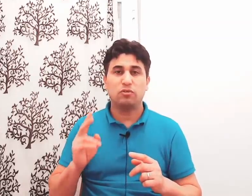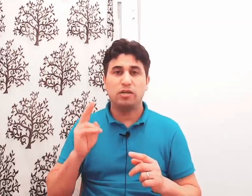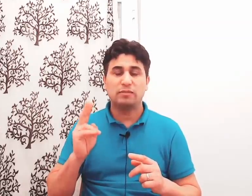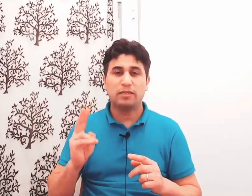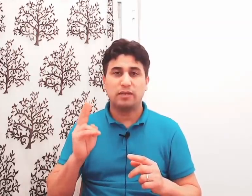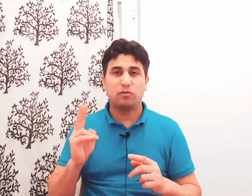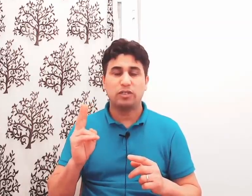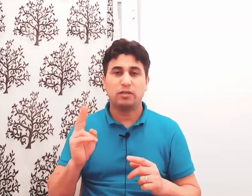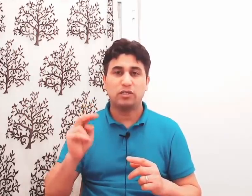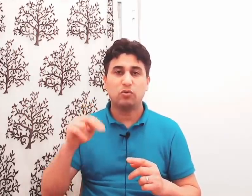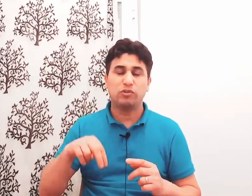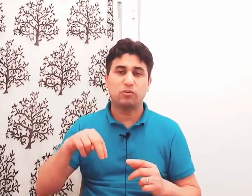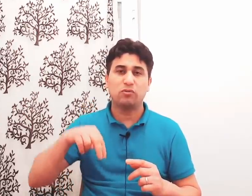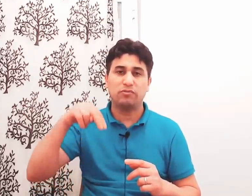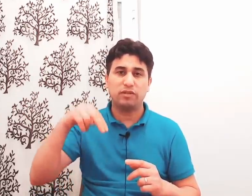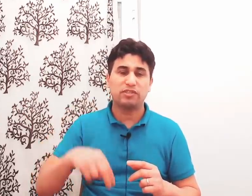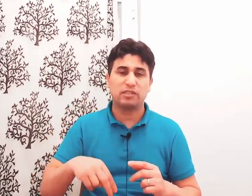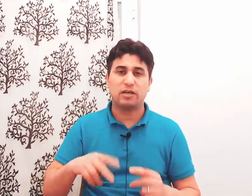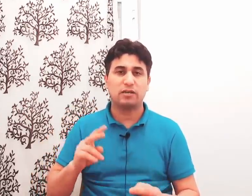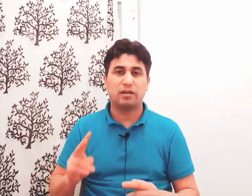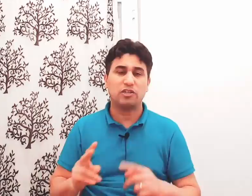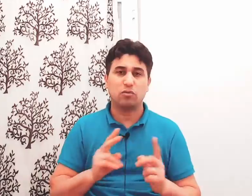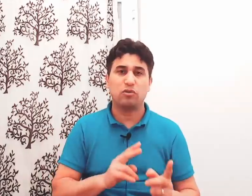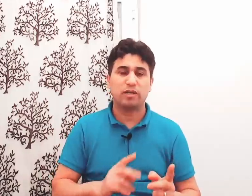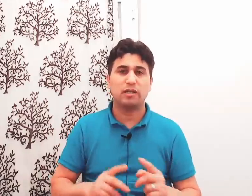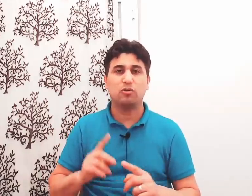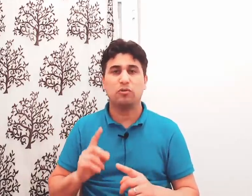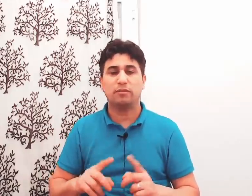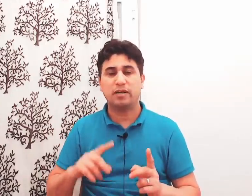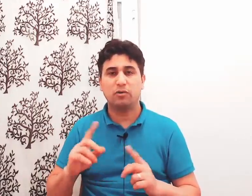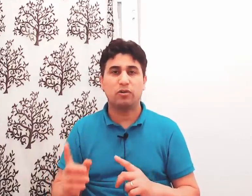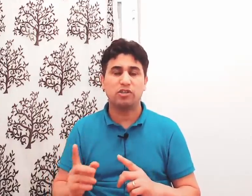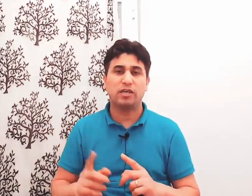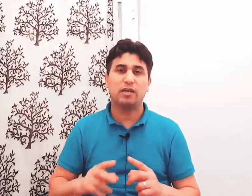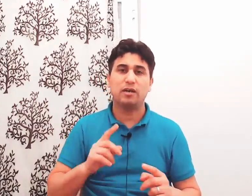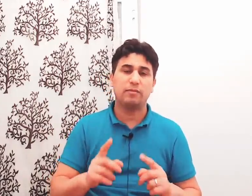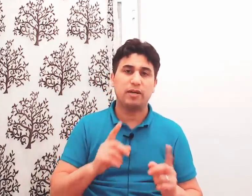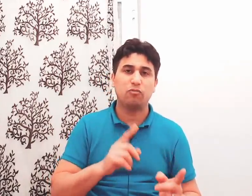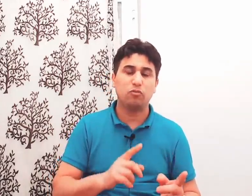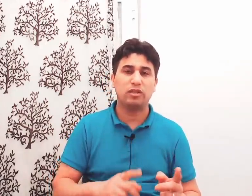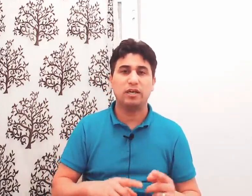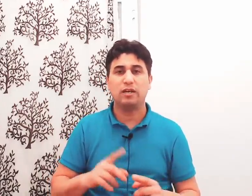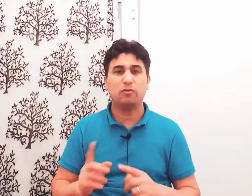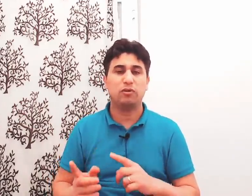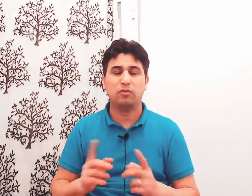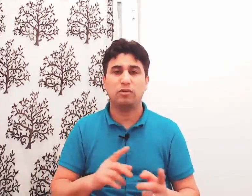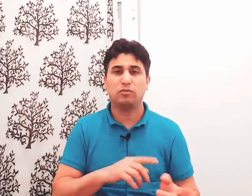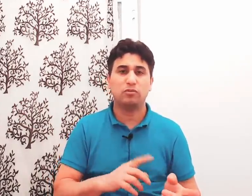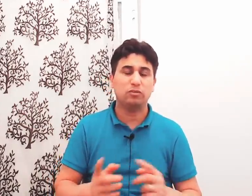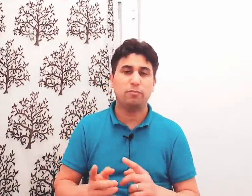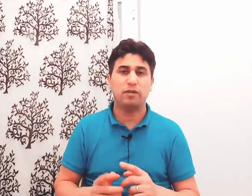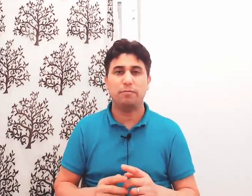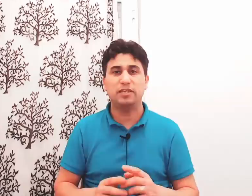جوج ديال الناس من دار واحدة، يكونوا يسكنوا في نفس الدار، الراجل والمرأة ديالو، المرأة والراجل ديالها، المرأة والولد ديالها ولا